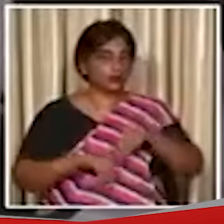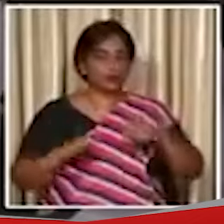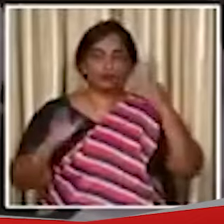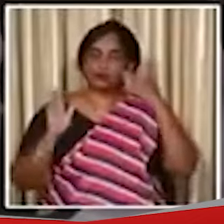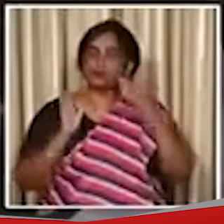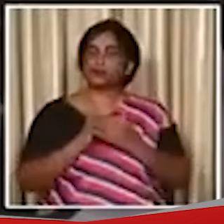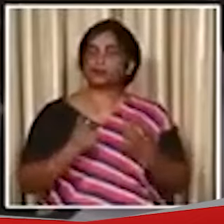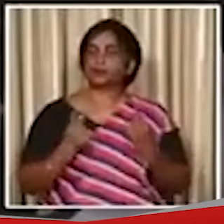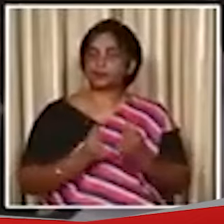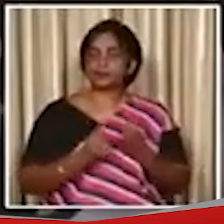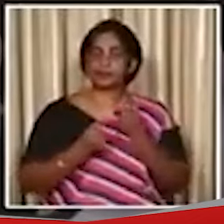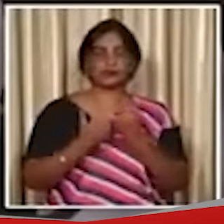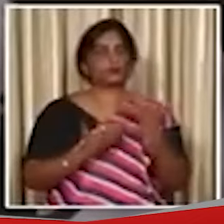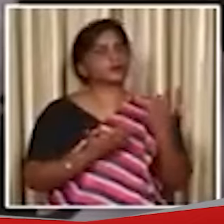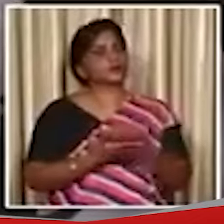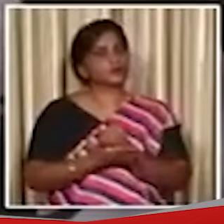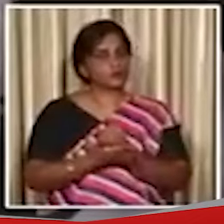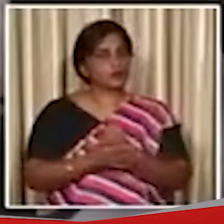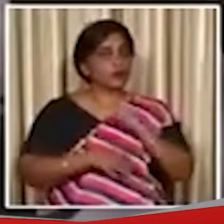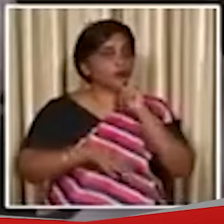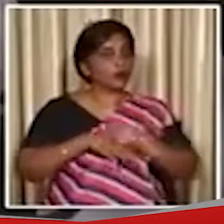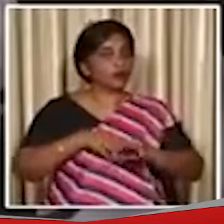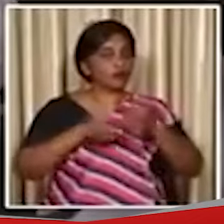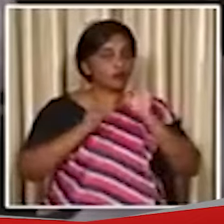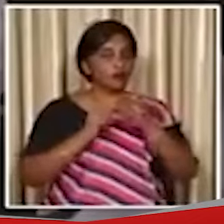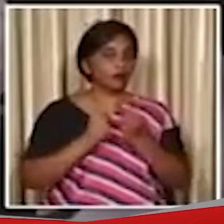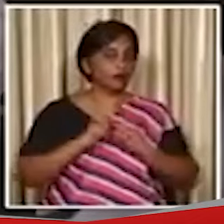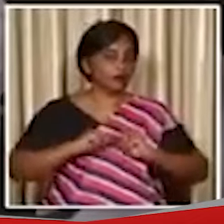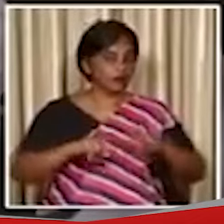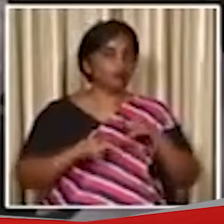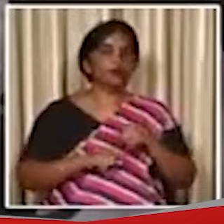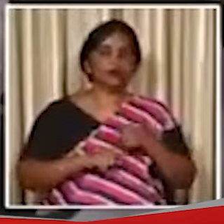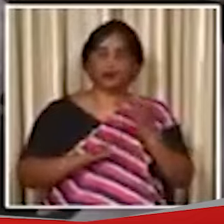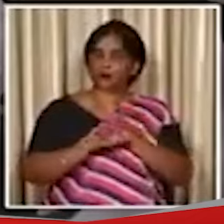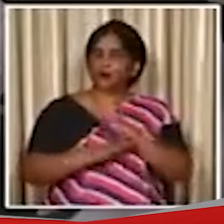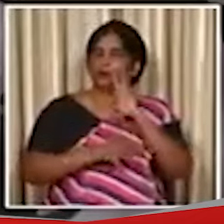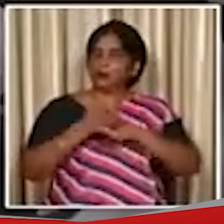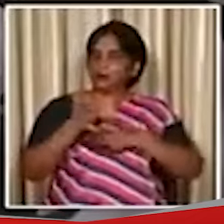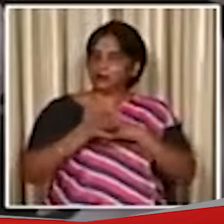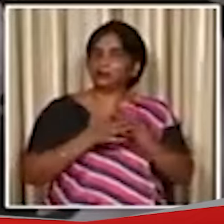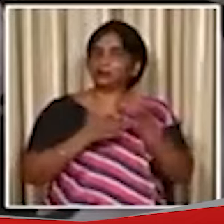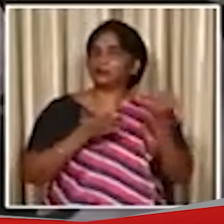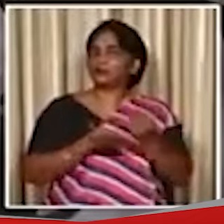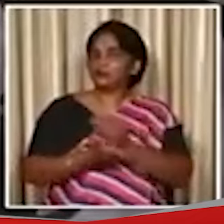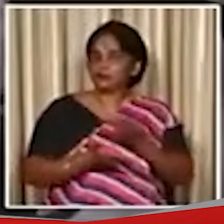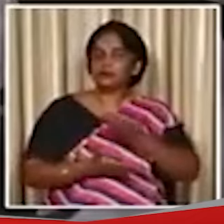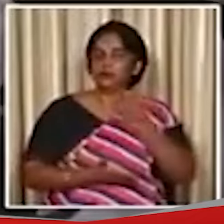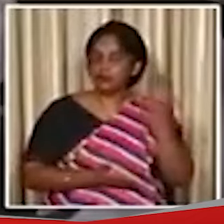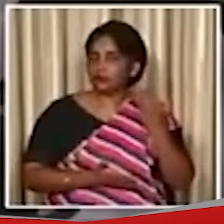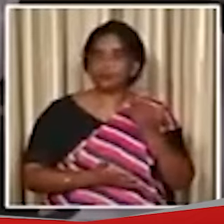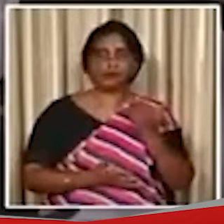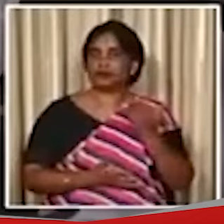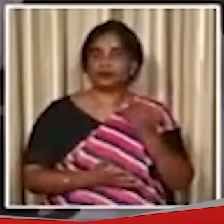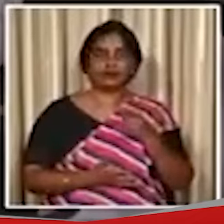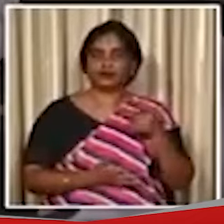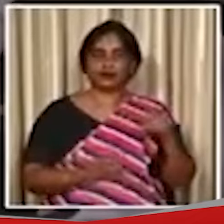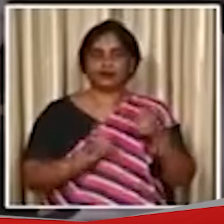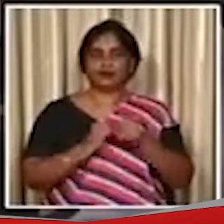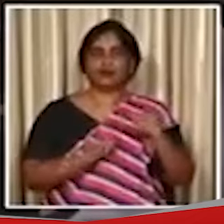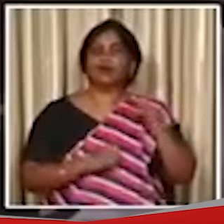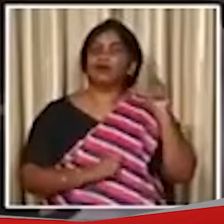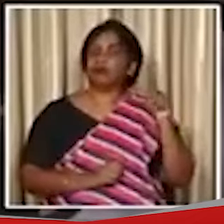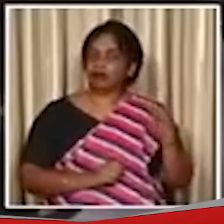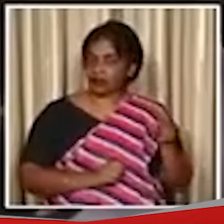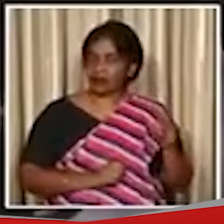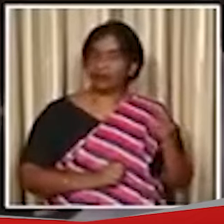සඳහා හදිසියම සල්ලි පස් කරගන්න සැලසුමකට ආර්ථික ගෙන නොනං ගිය අයවැදිම මේ මුදල් වෙන් කරගන්න තිබුණා නෑ ඒක නෙමේ මේ කරන්න.